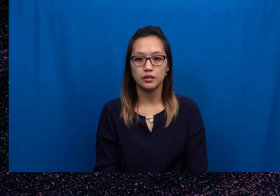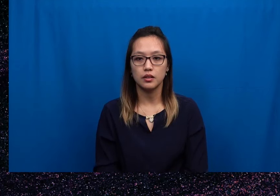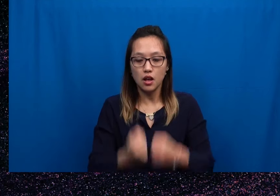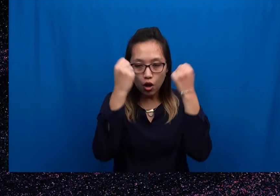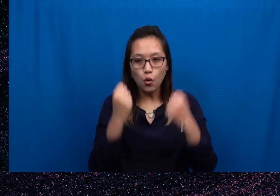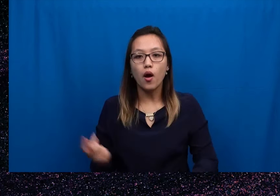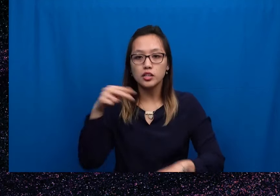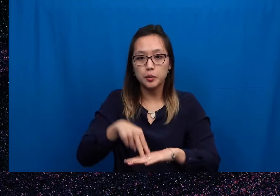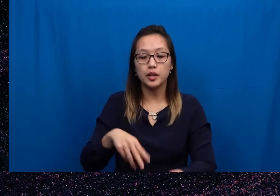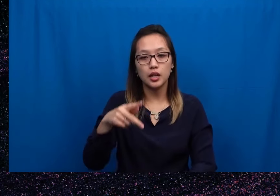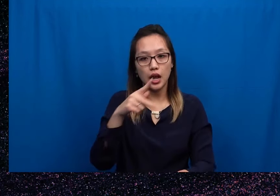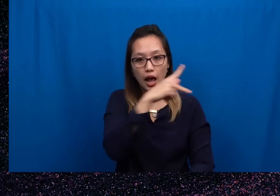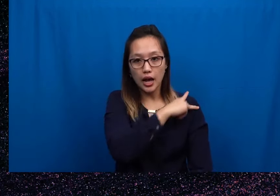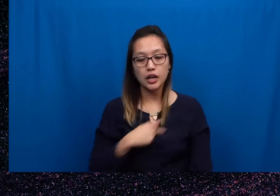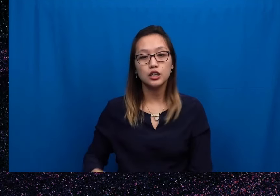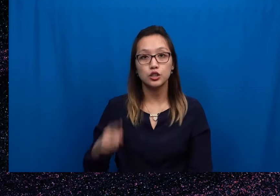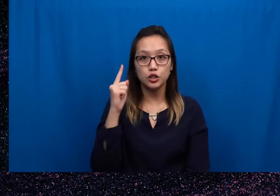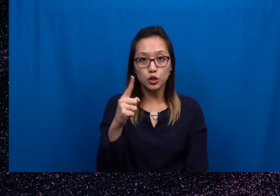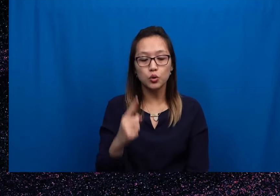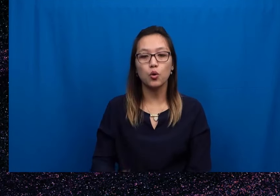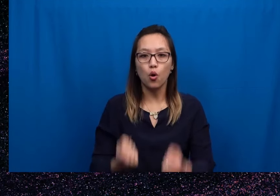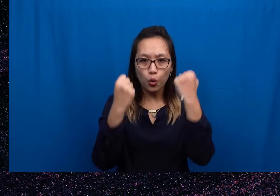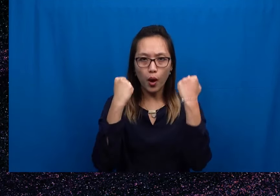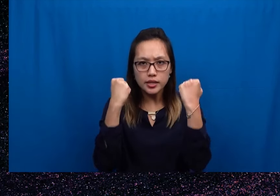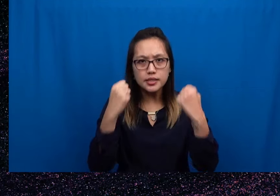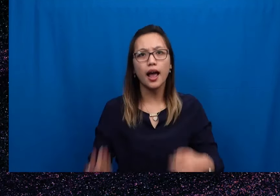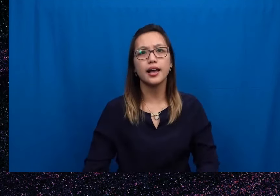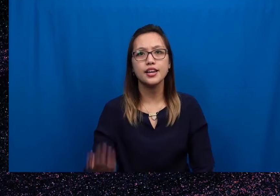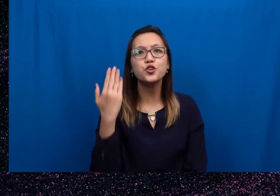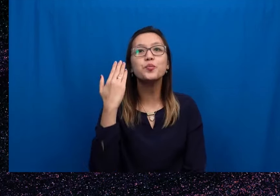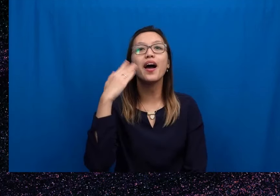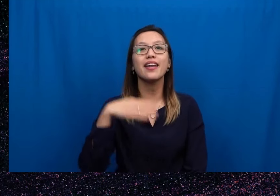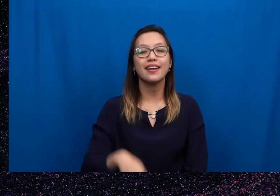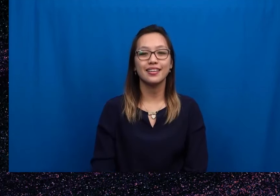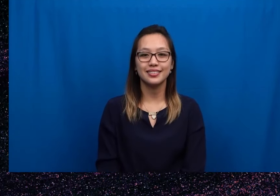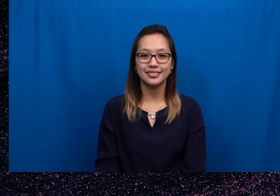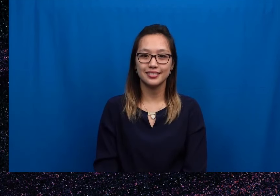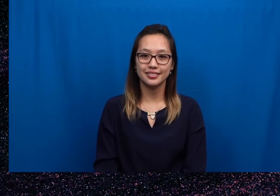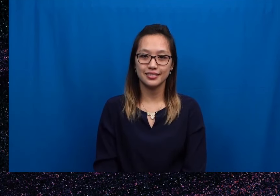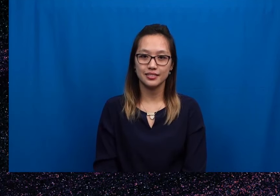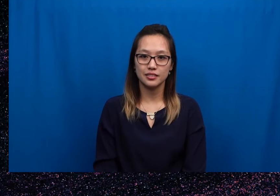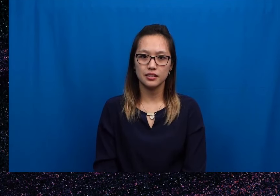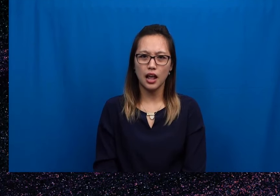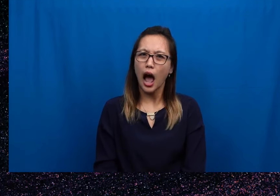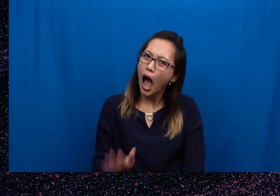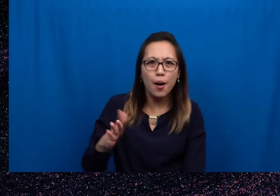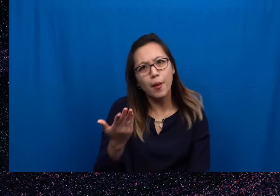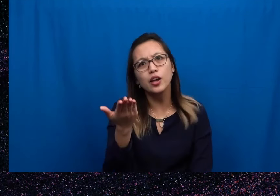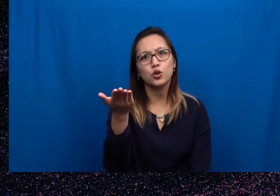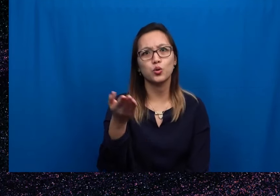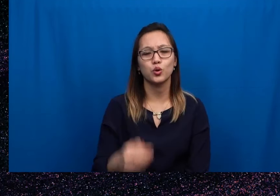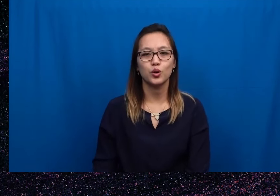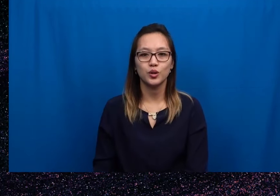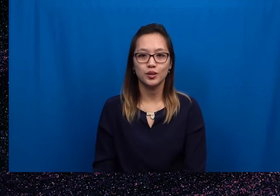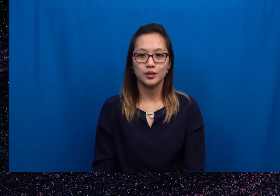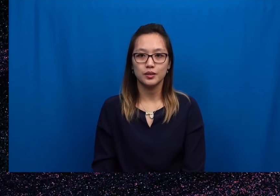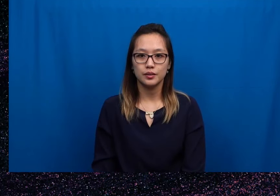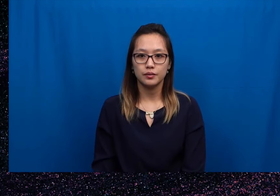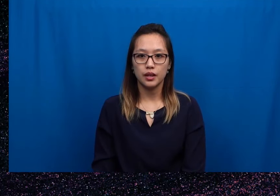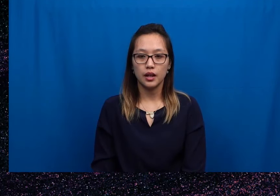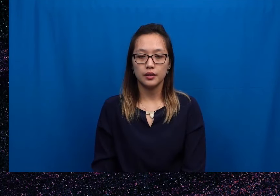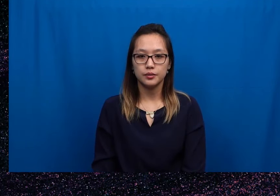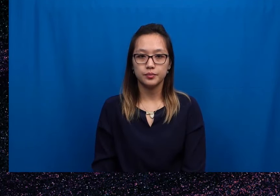kebangkitan Kristus itu adalah kuasa kehidupan. Kuasa kehidupan, apa maksudnya? Kuasa kehidupan itu